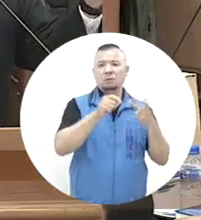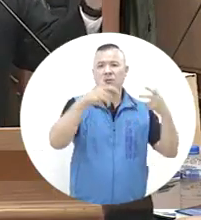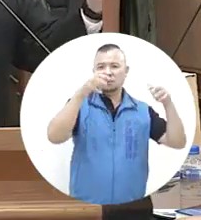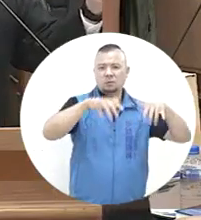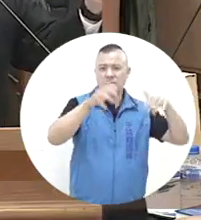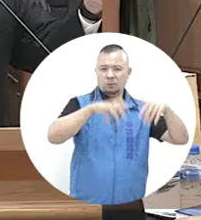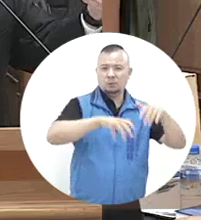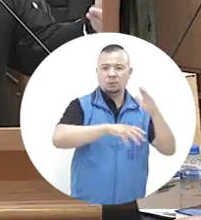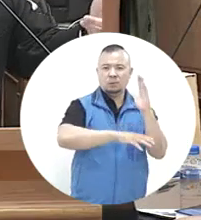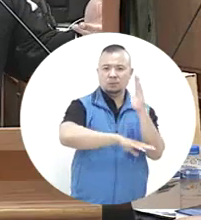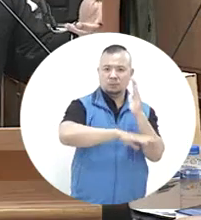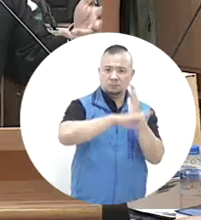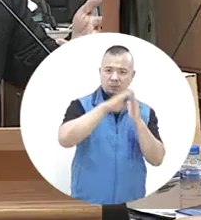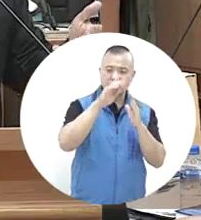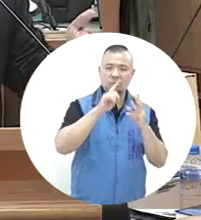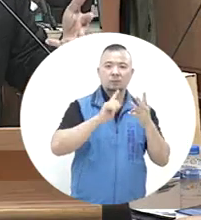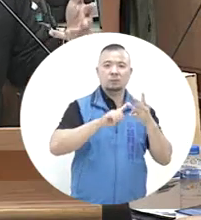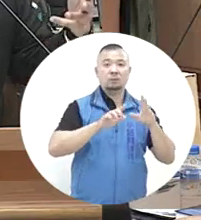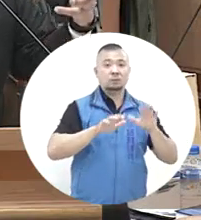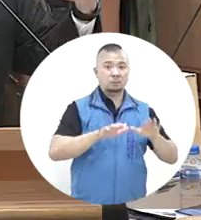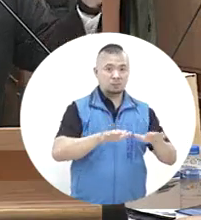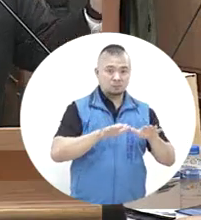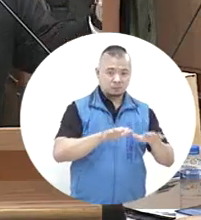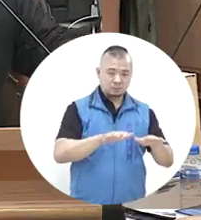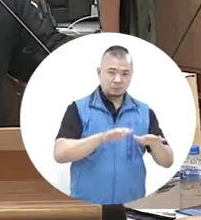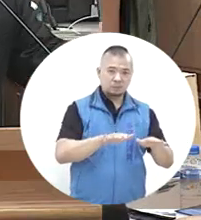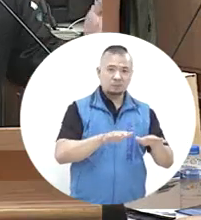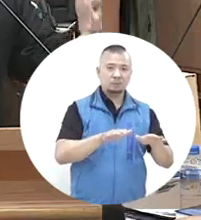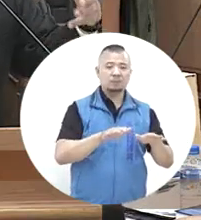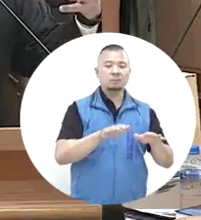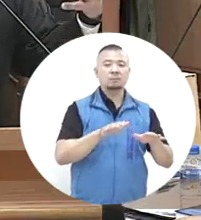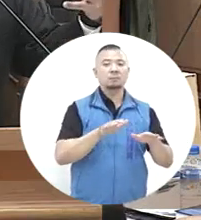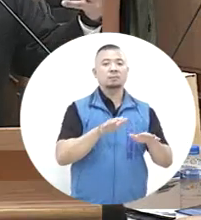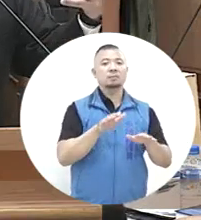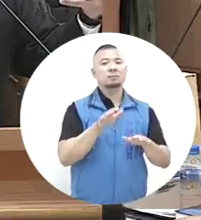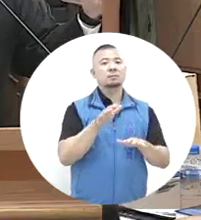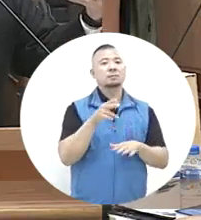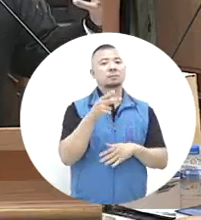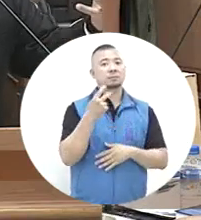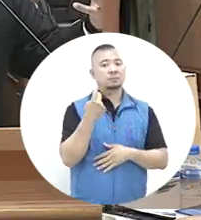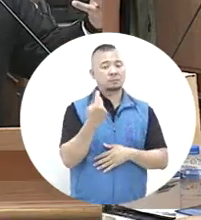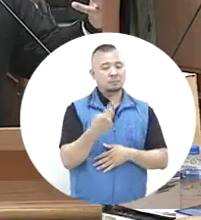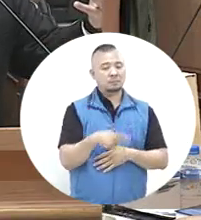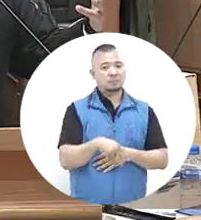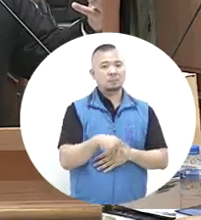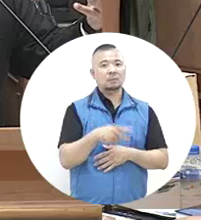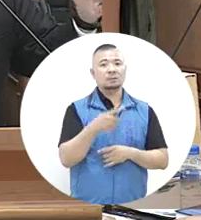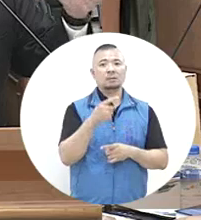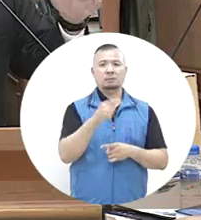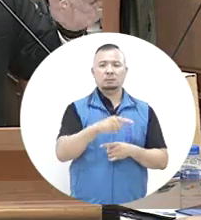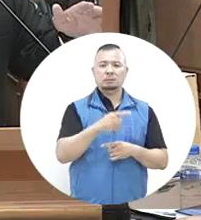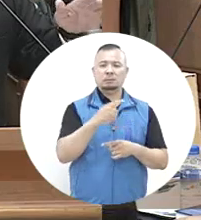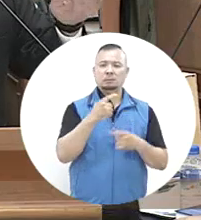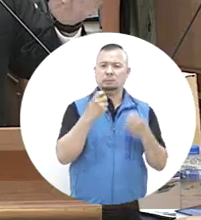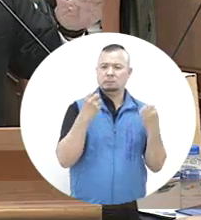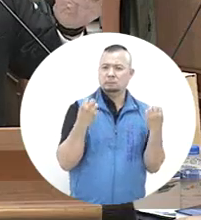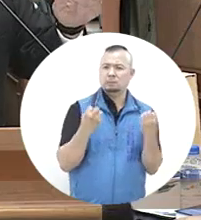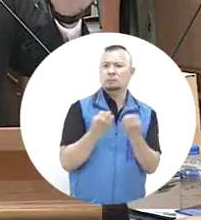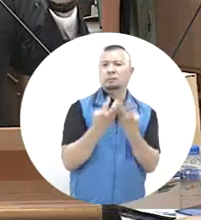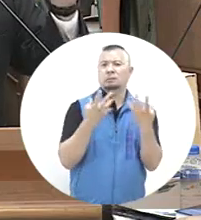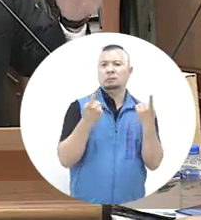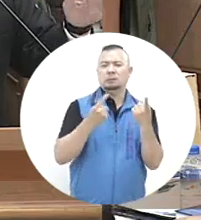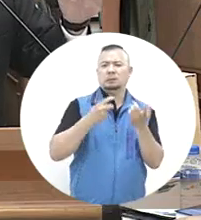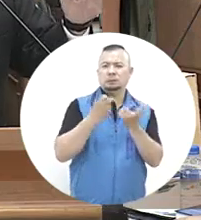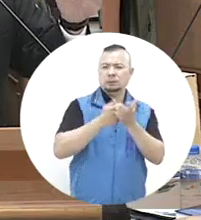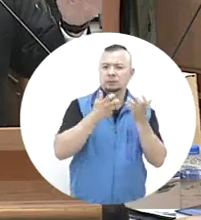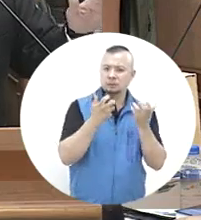的这个地震啦，哦，包括一些重大的灾害，可能造成